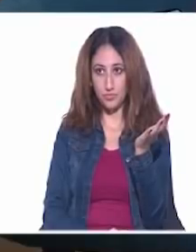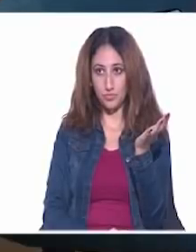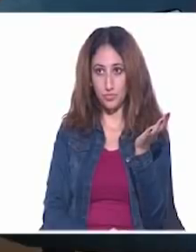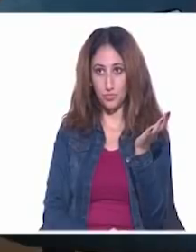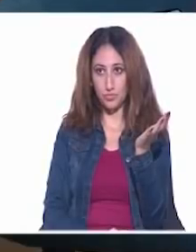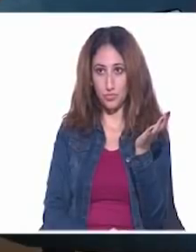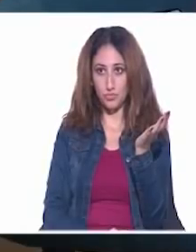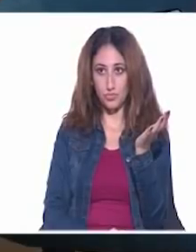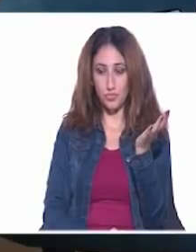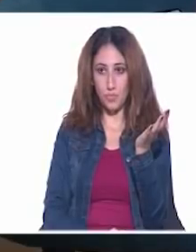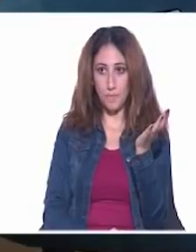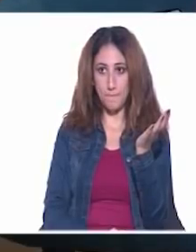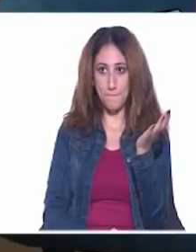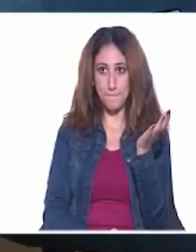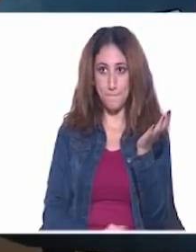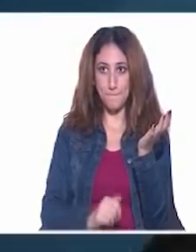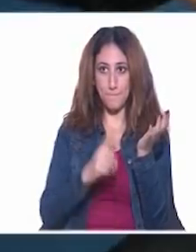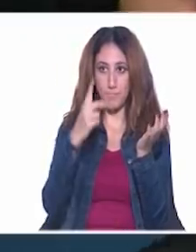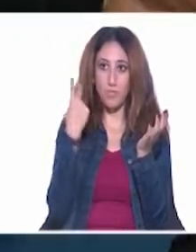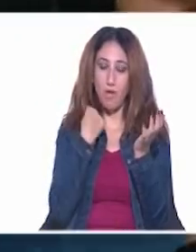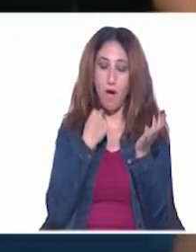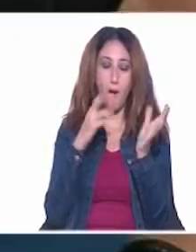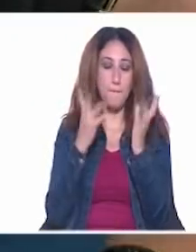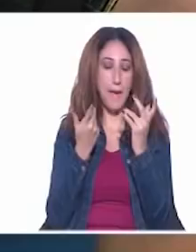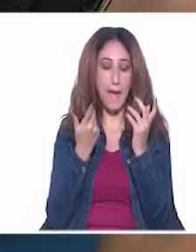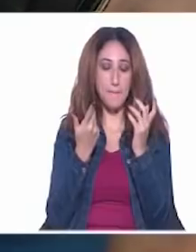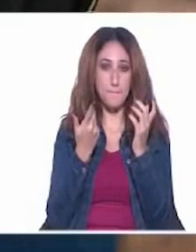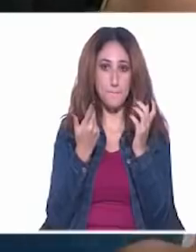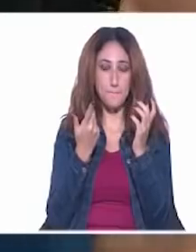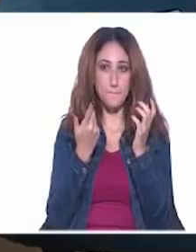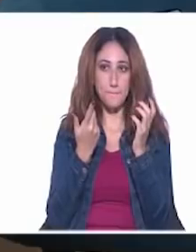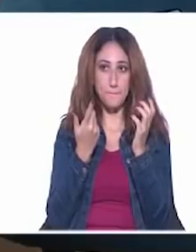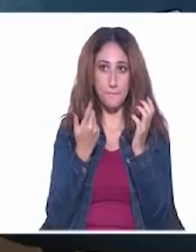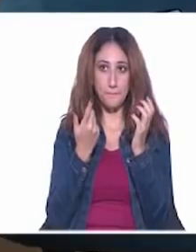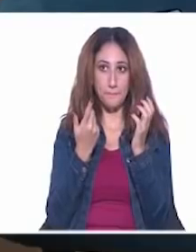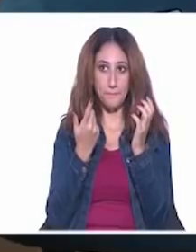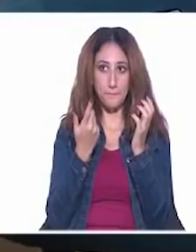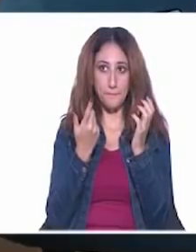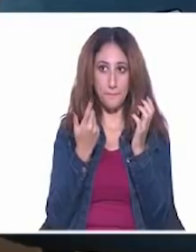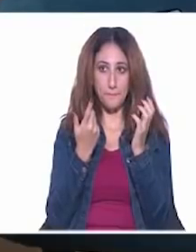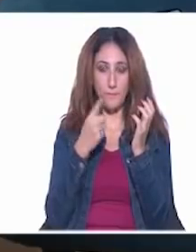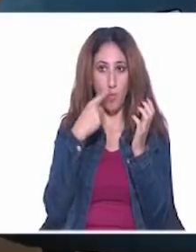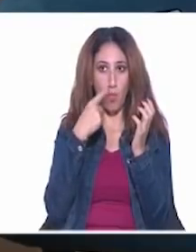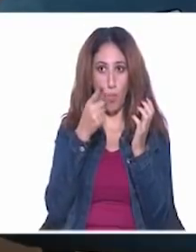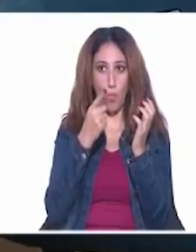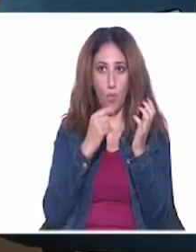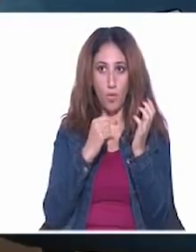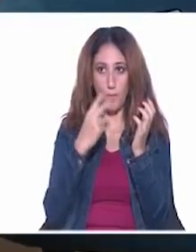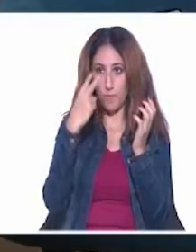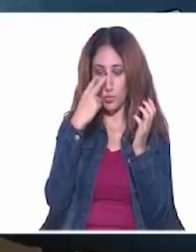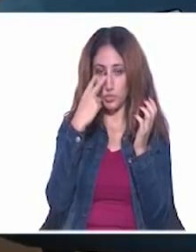وحضرتك اللي كنت مفنطه. كارتك كان رقم كام؟ اقول لك عليه يعني؟ ولا اقول انا؟ قول انت. بص في عيني